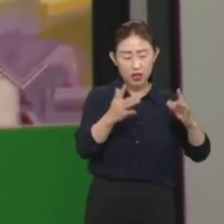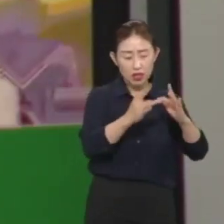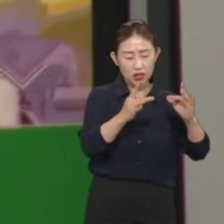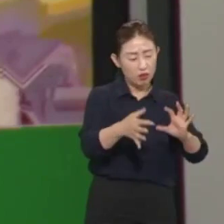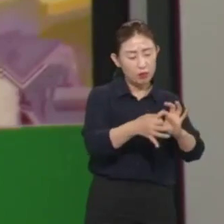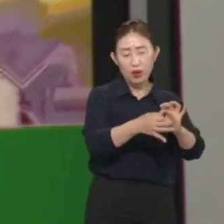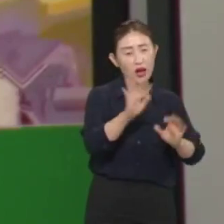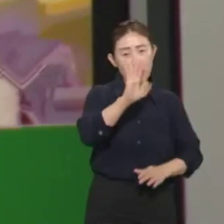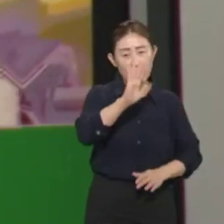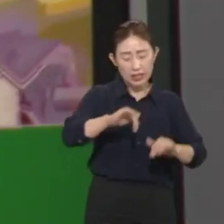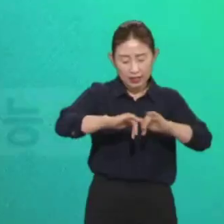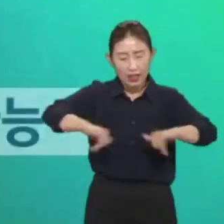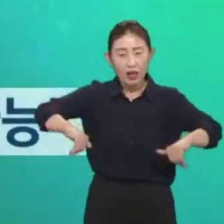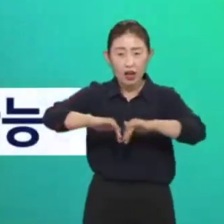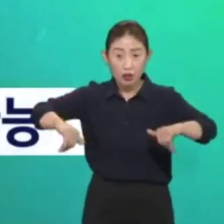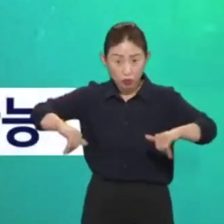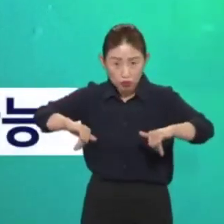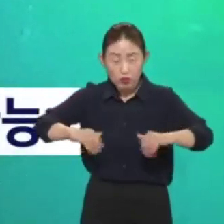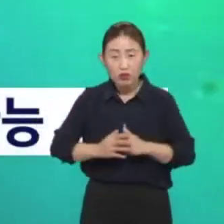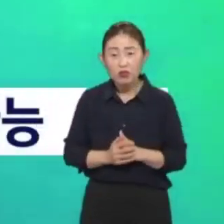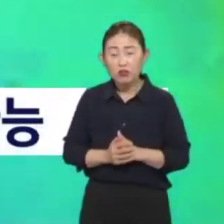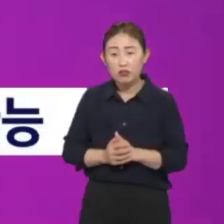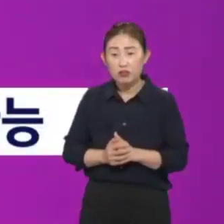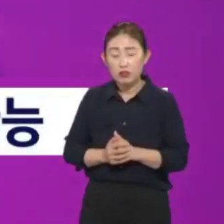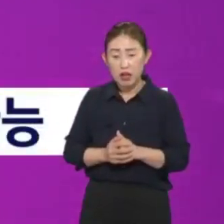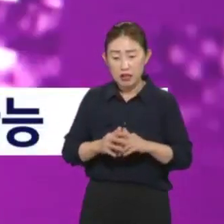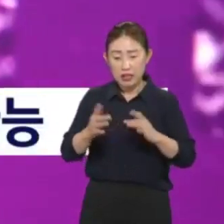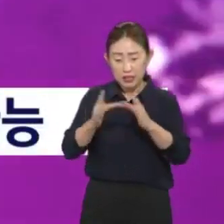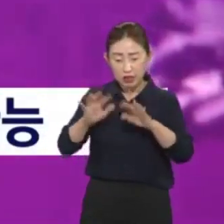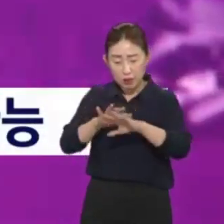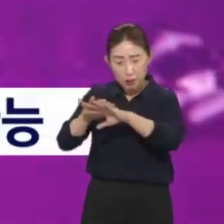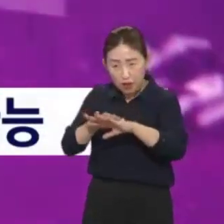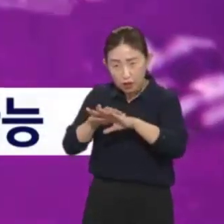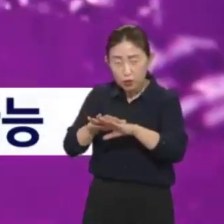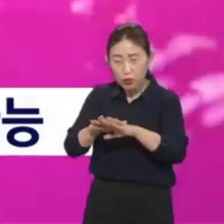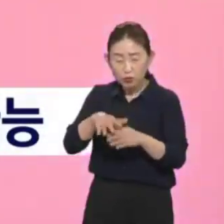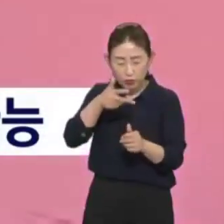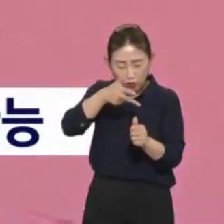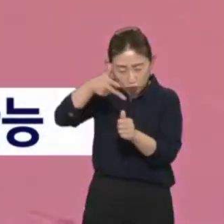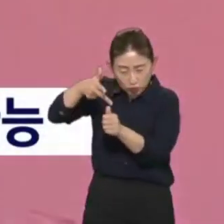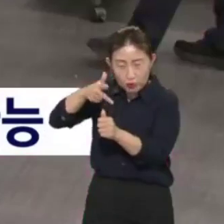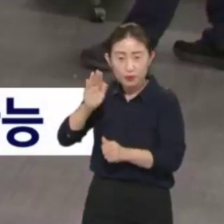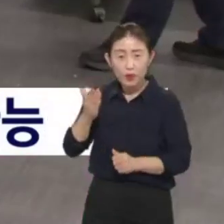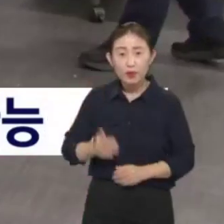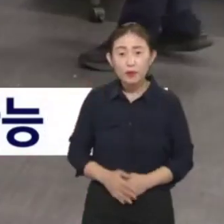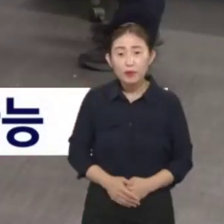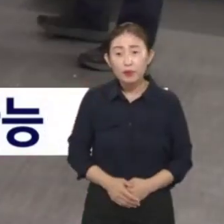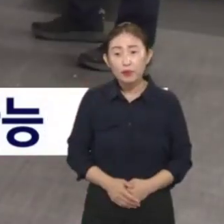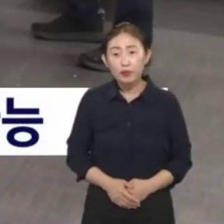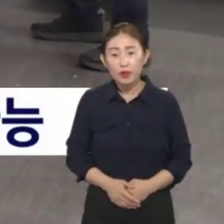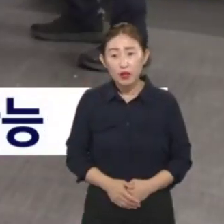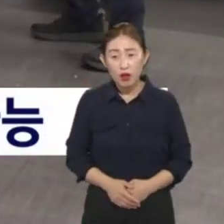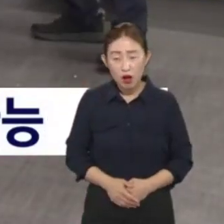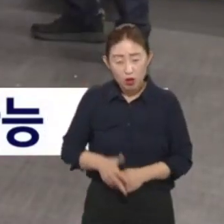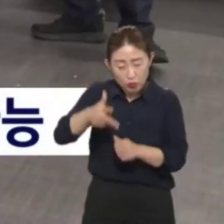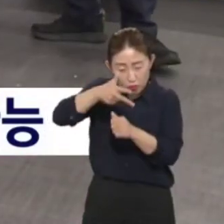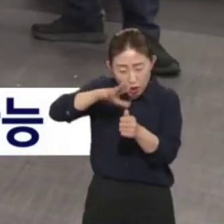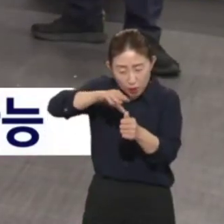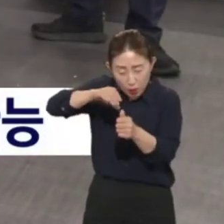분리돼 인터넷 등과 연결되지 않은 폐쇄된 망 속에서 독립적으로 운영됩니다. 녹화